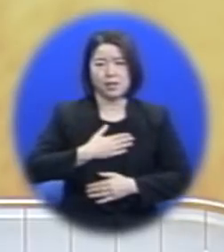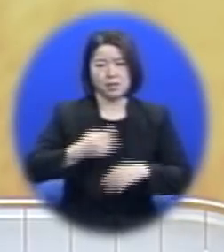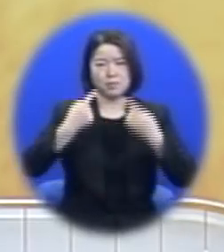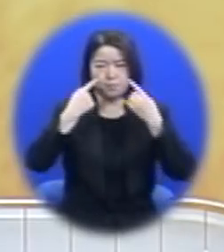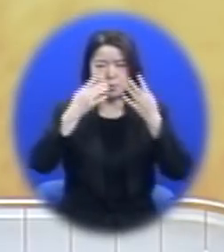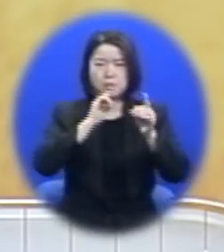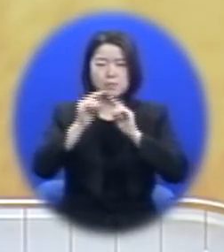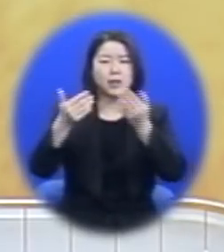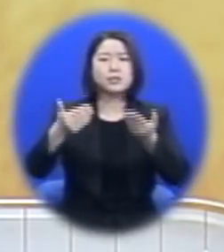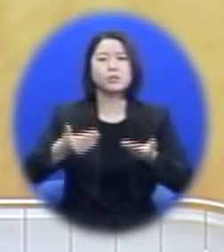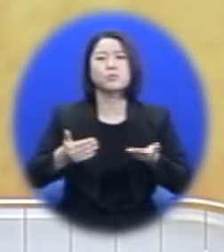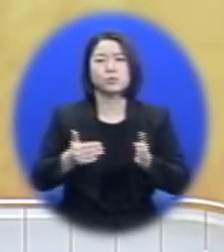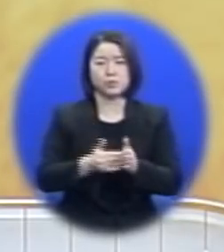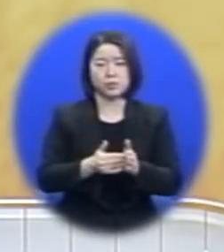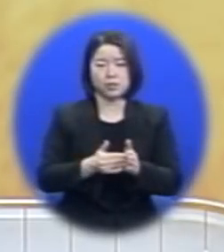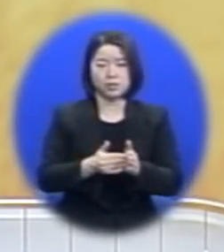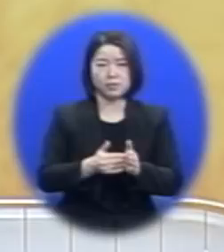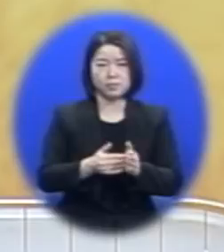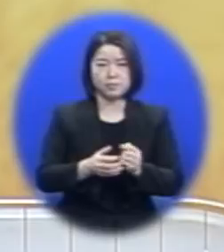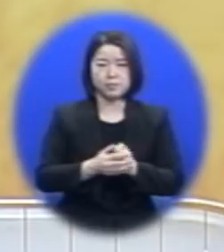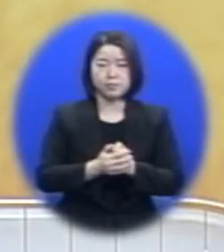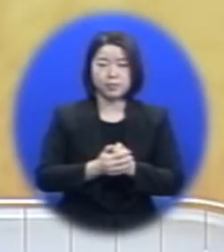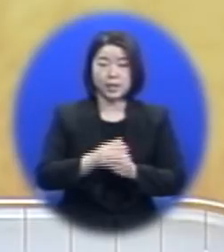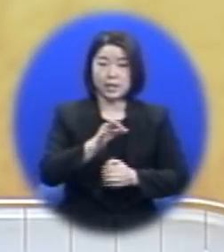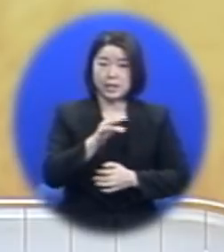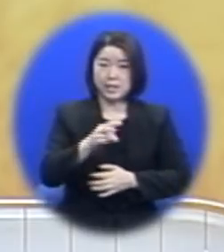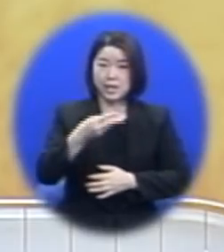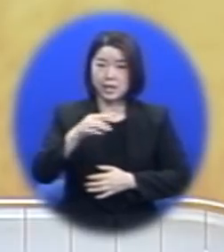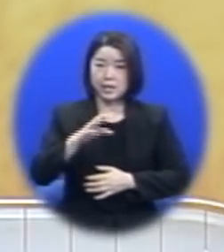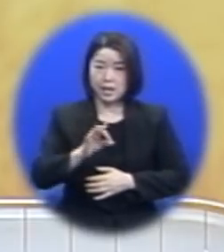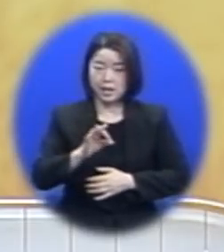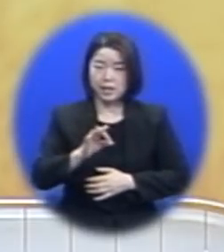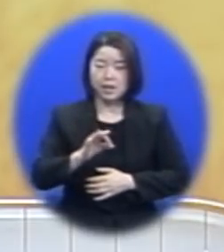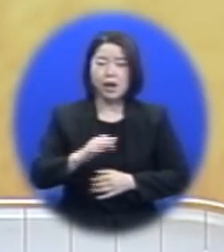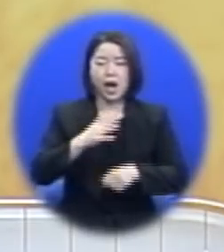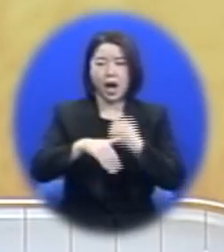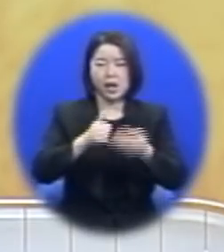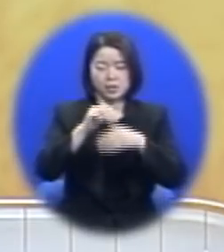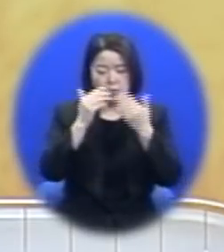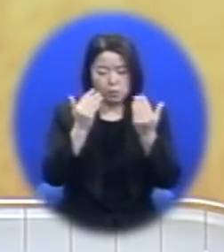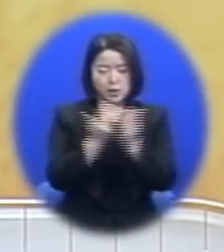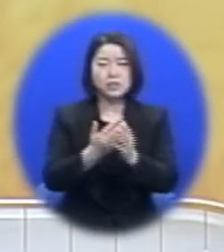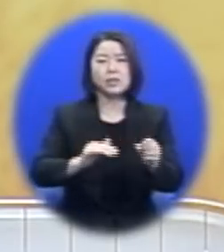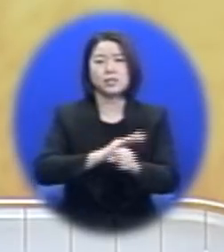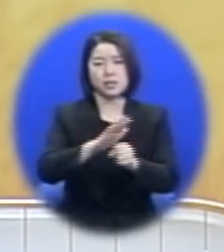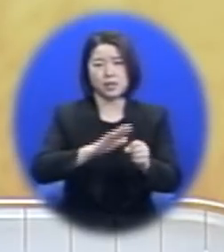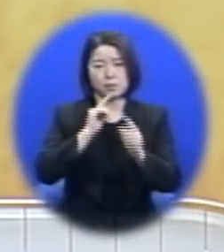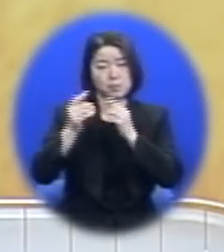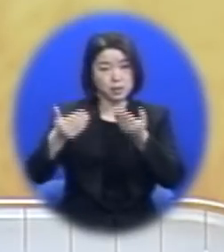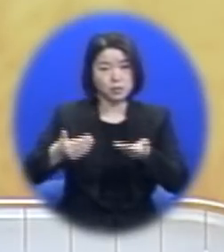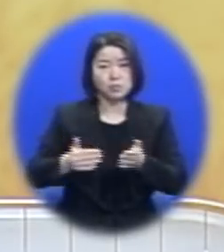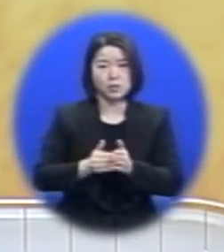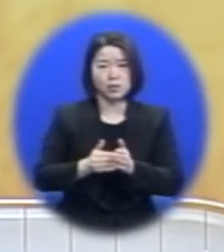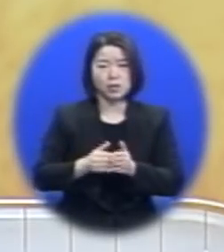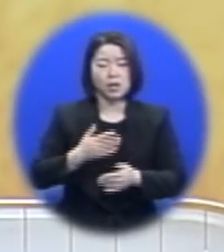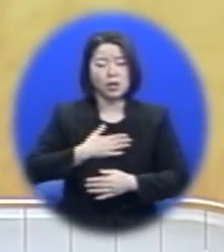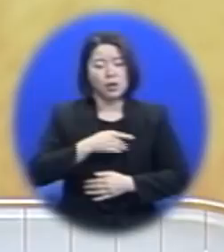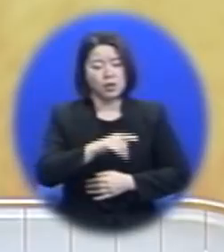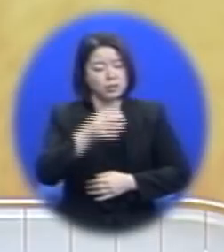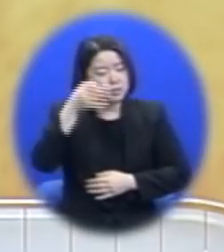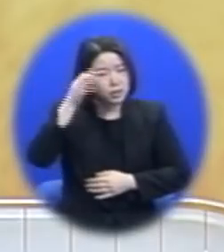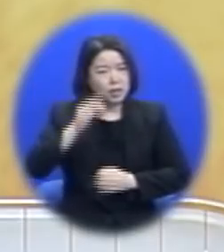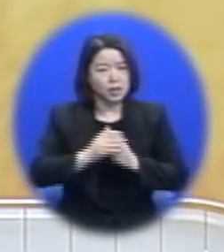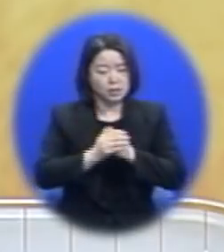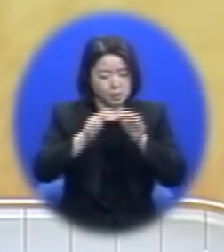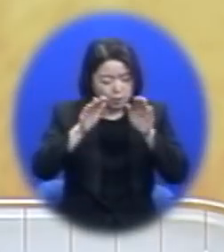분명하게 말씀해 주셨습니다. 예랑이는 하나님의 완전한 사랑이라고. 저는 그 깨달음이 엎드려